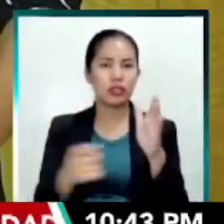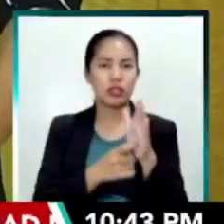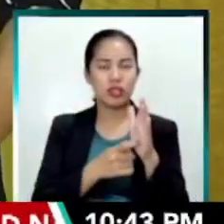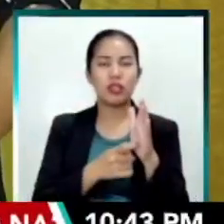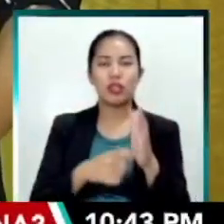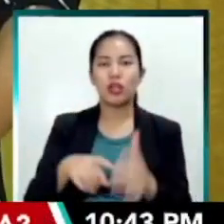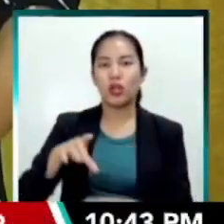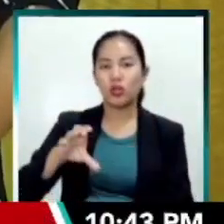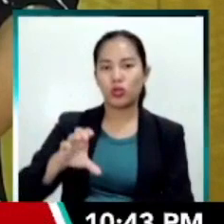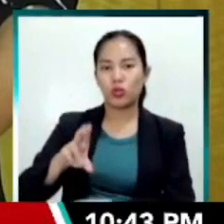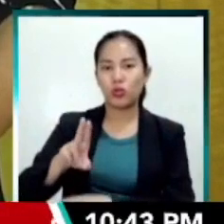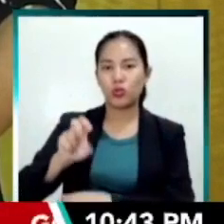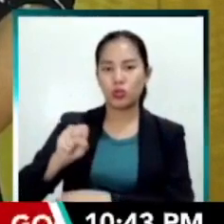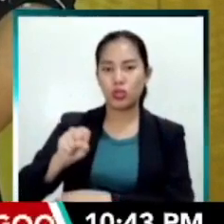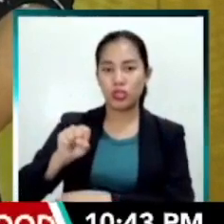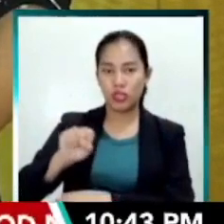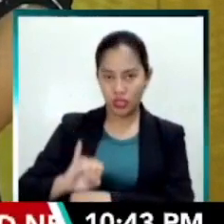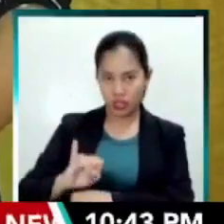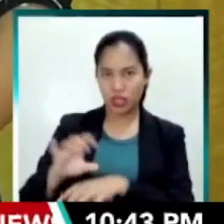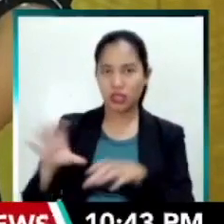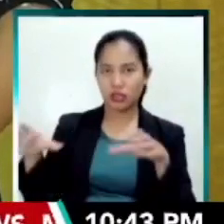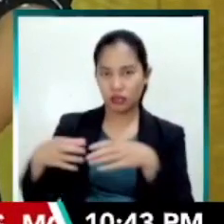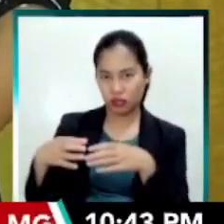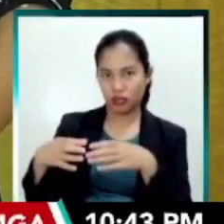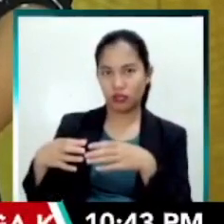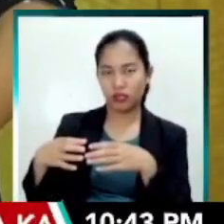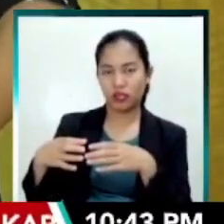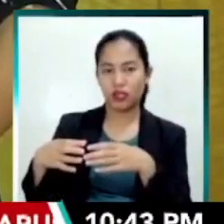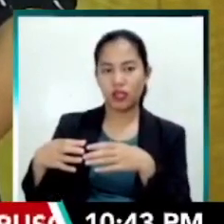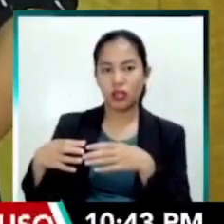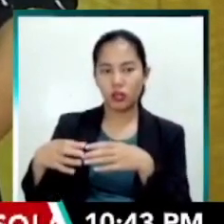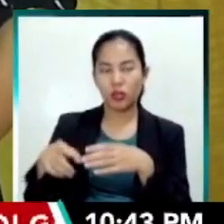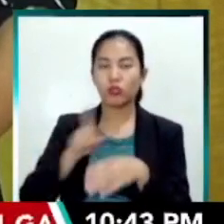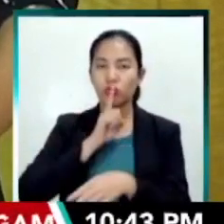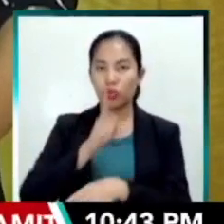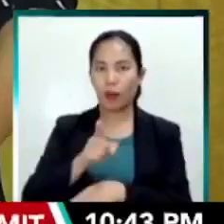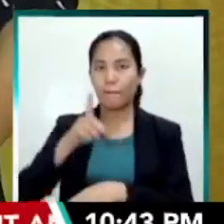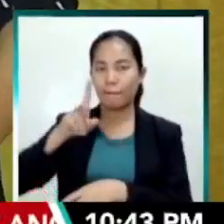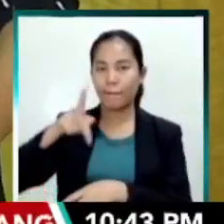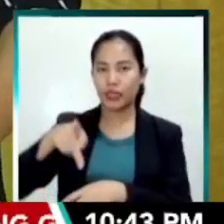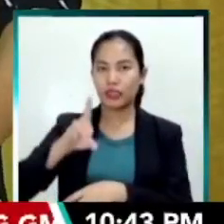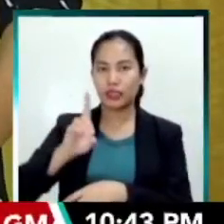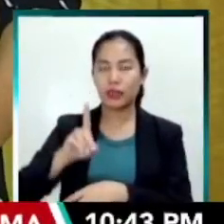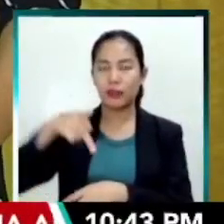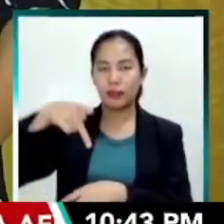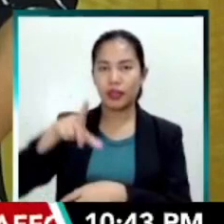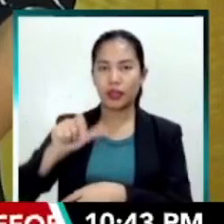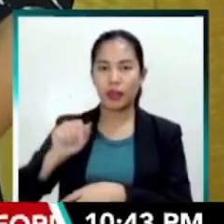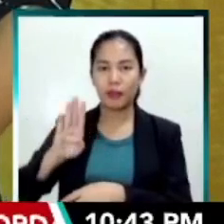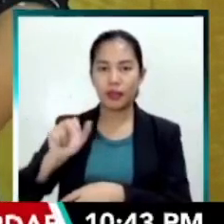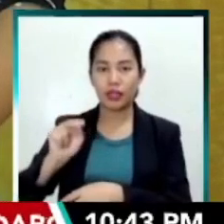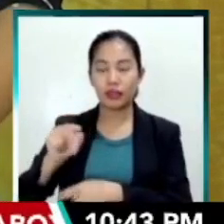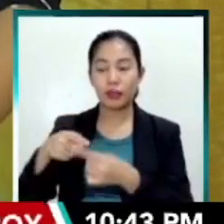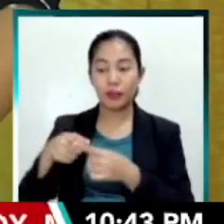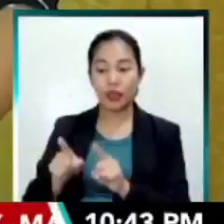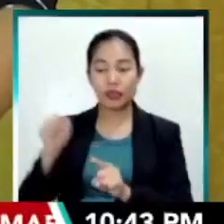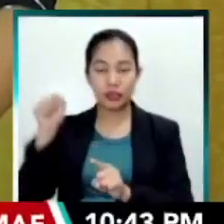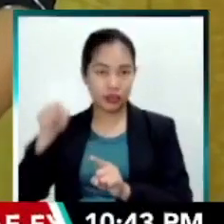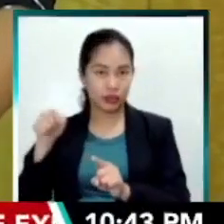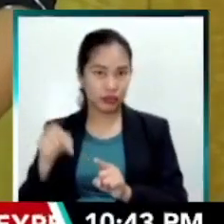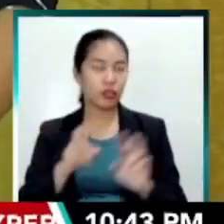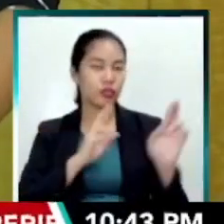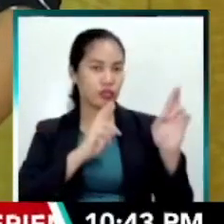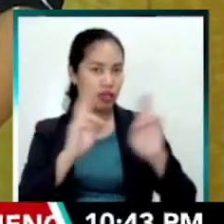Alfonso Cusi bilang opisyal na PDP-LABAN Party. Sabi naman ng kampo ni Cusi, handa silang makipag-usap kay Pimentel